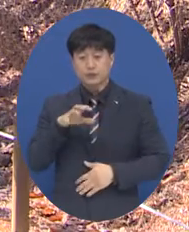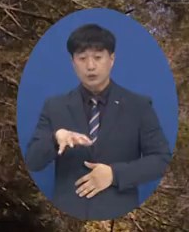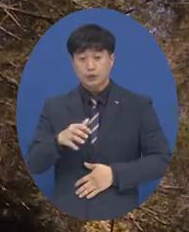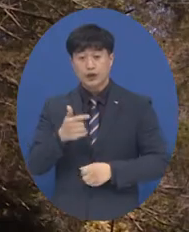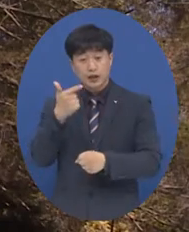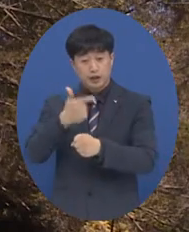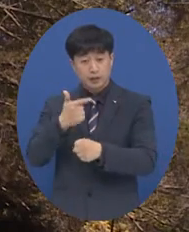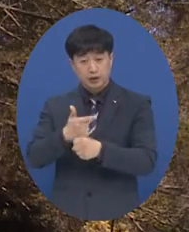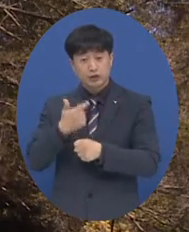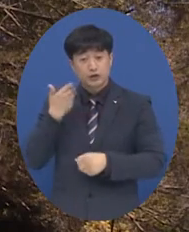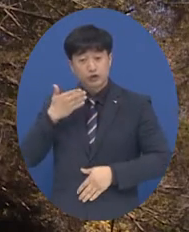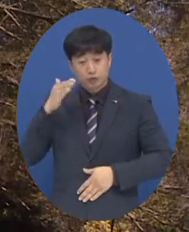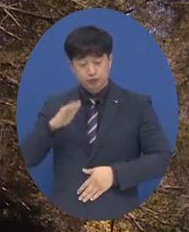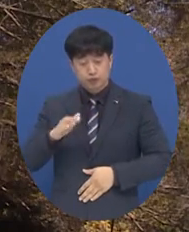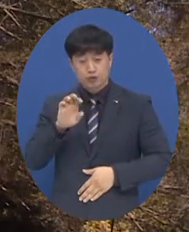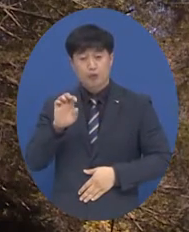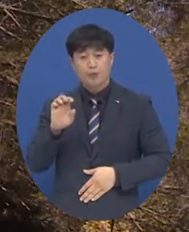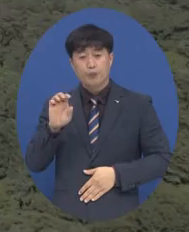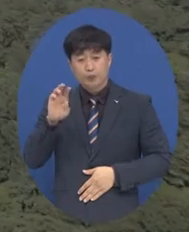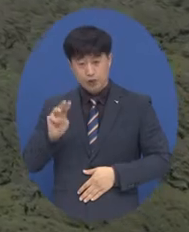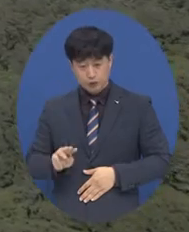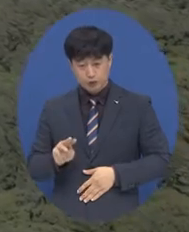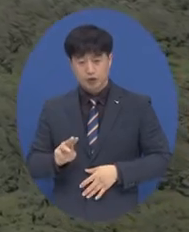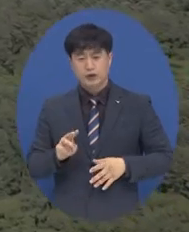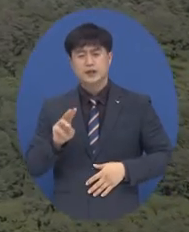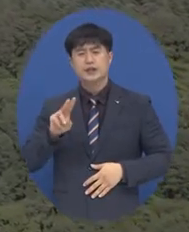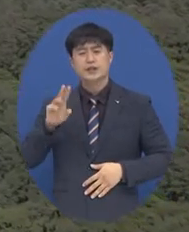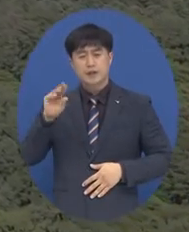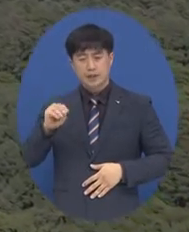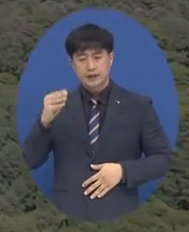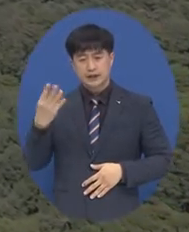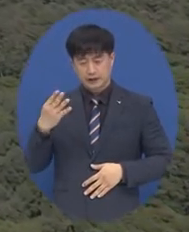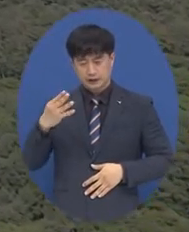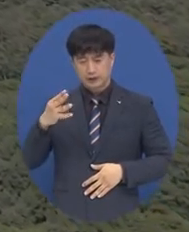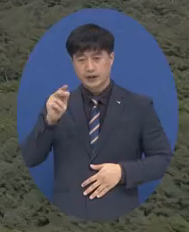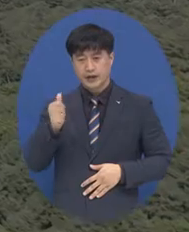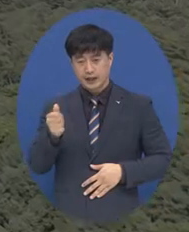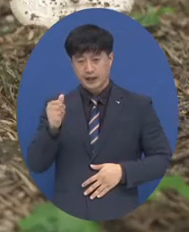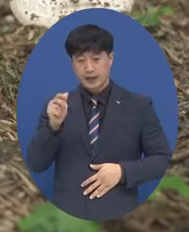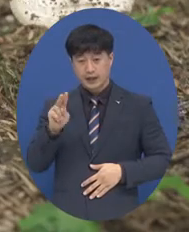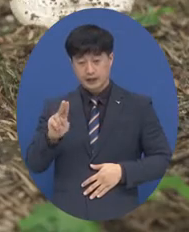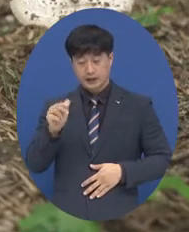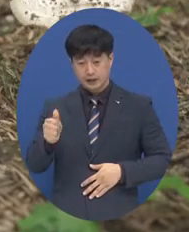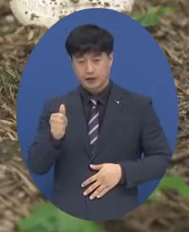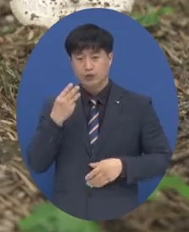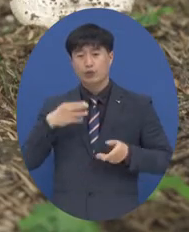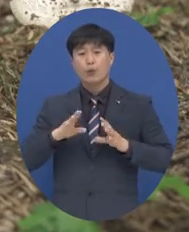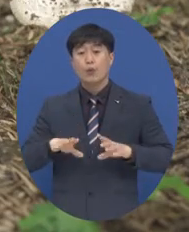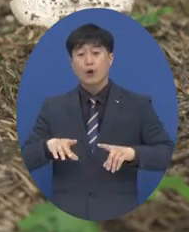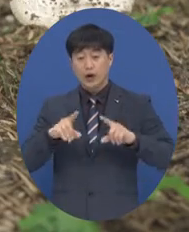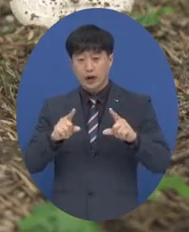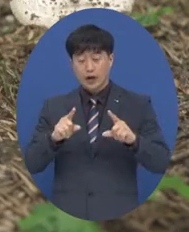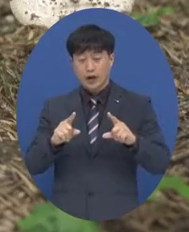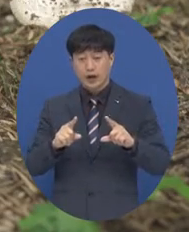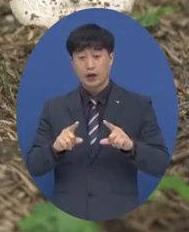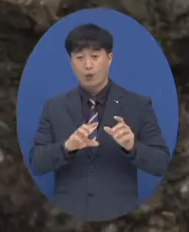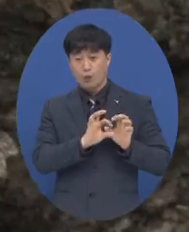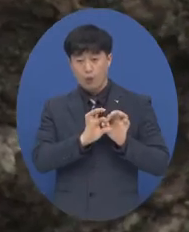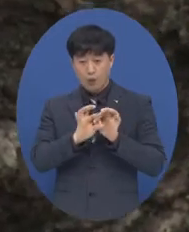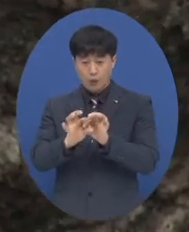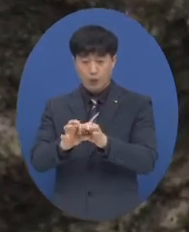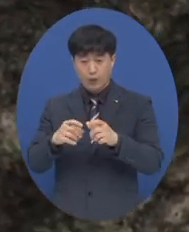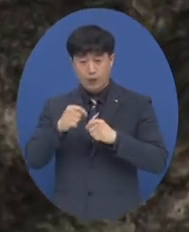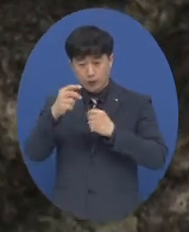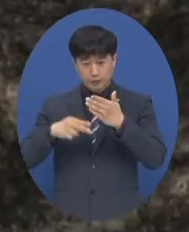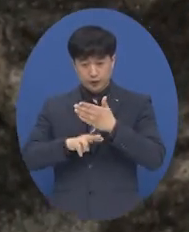남양주시 의정부시 포천시 에 걸쳐 약 2만 4천 헥타르 경기도는 올해 생물권보전지역 의 장기